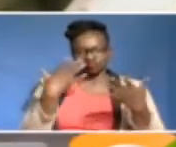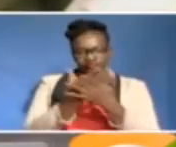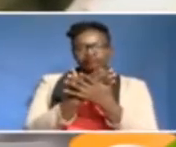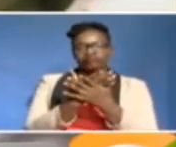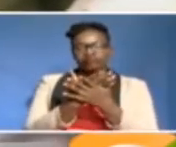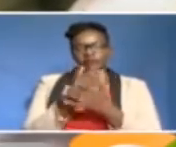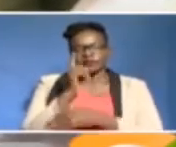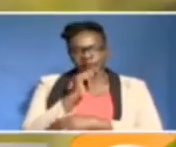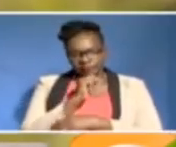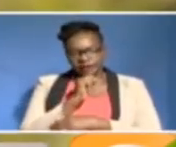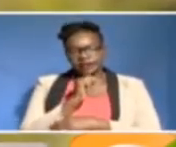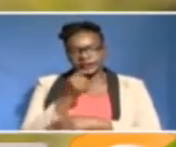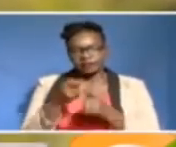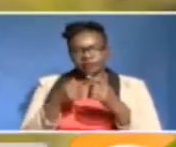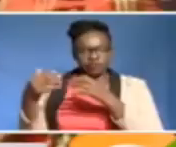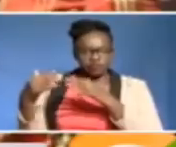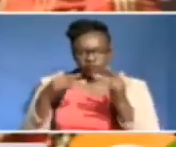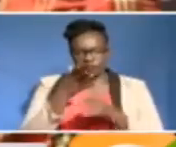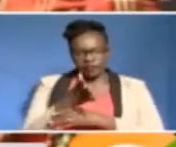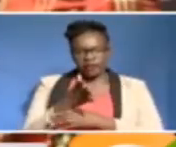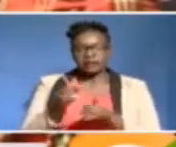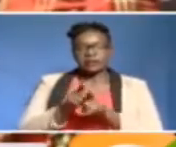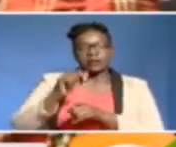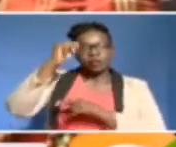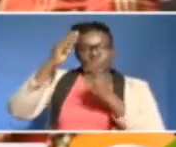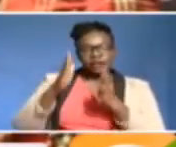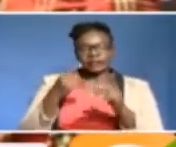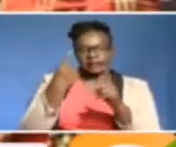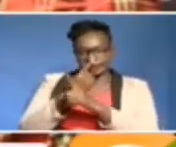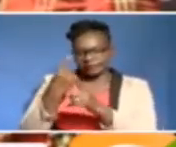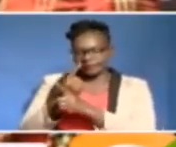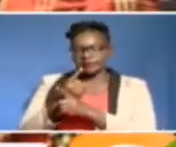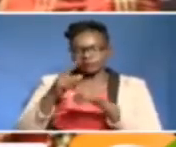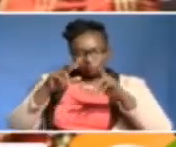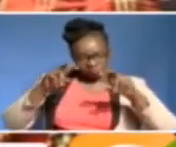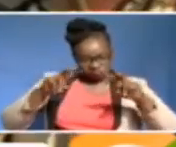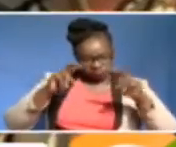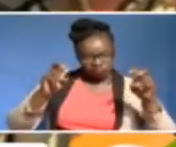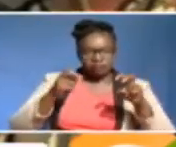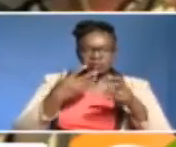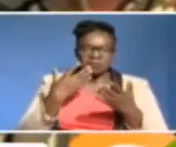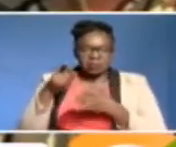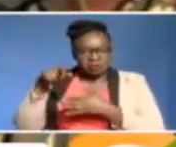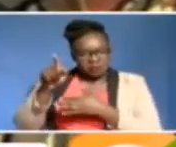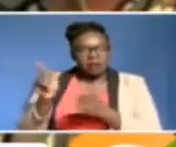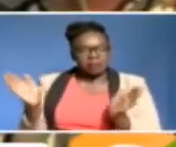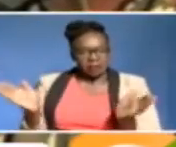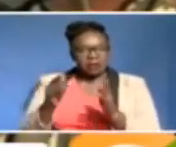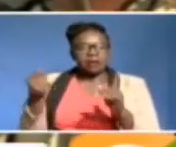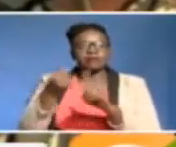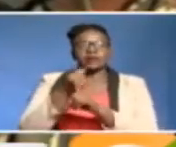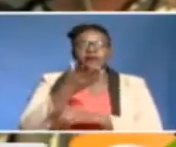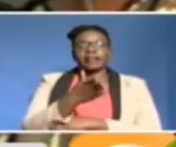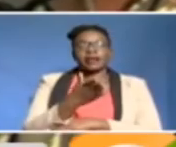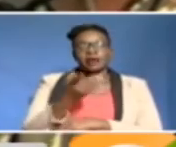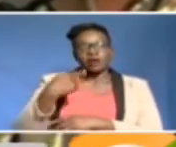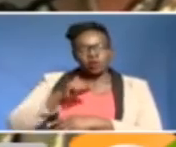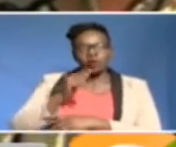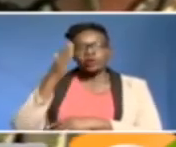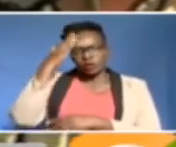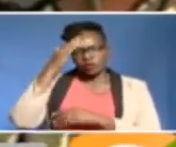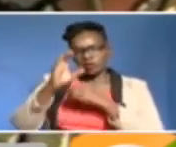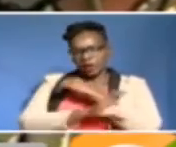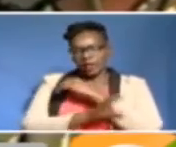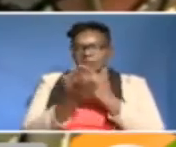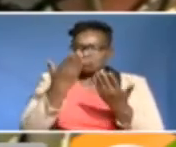hivyo, huku wanasiasa kadhaa wakichunguzwa kwa madai huenda wamechochea vita hivyo. Normally we know our country, there could be